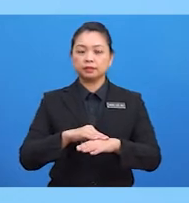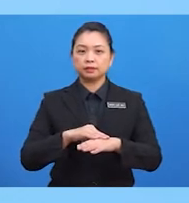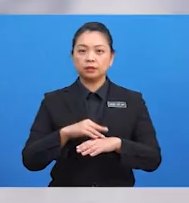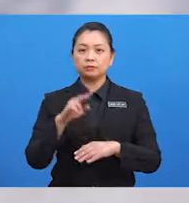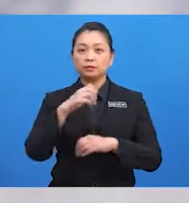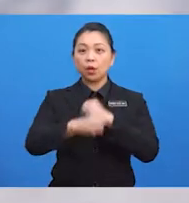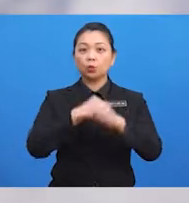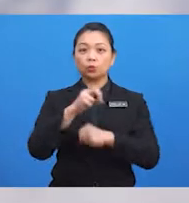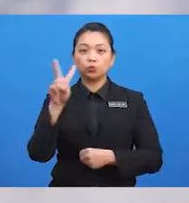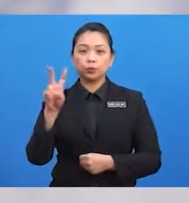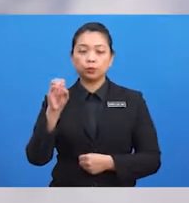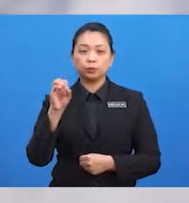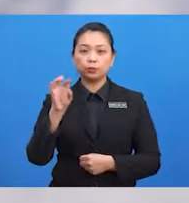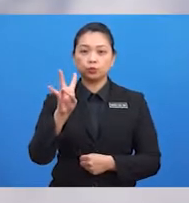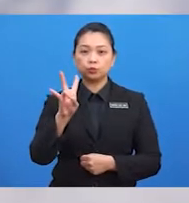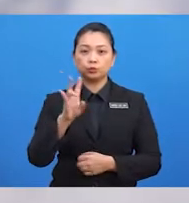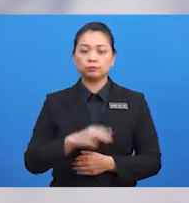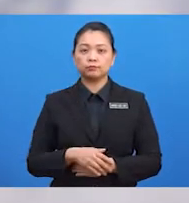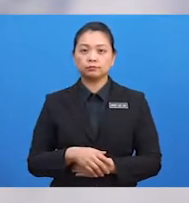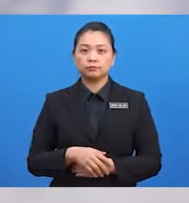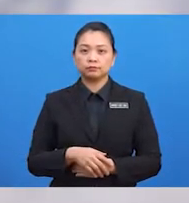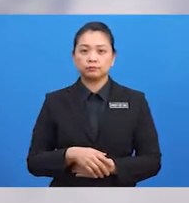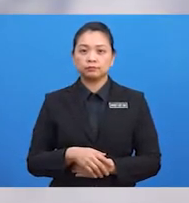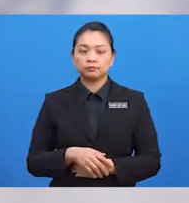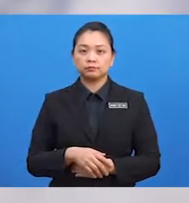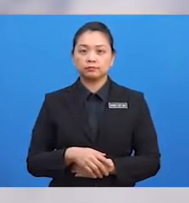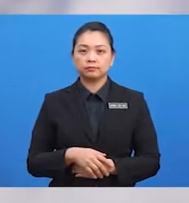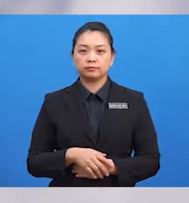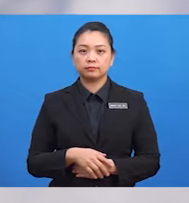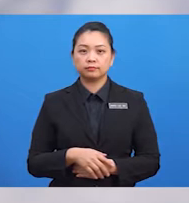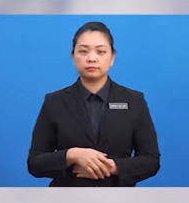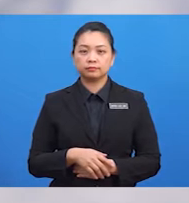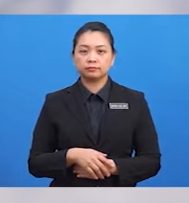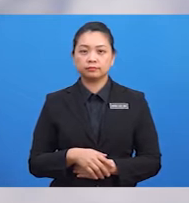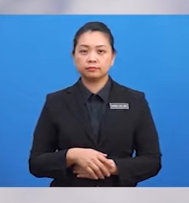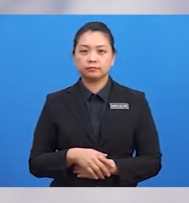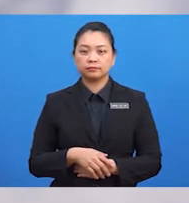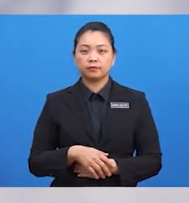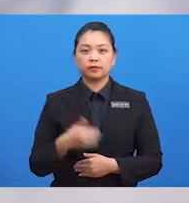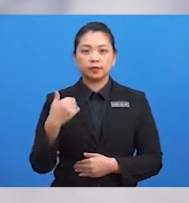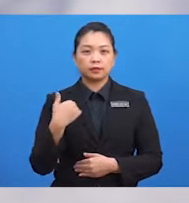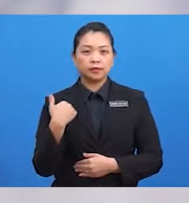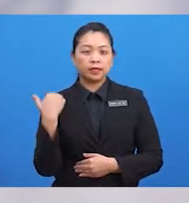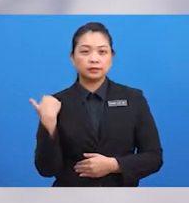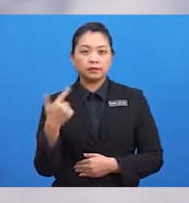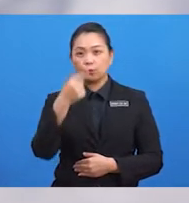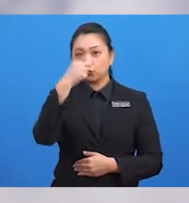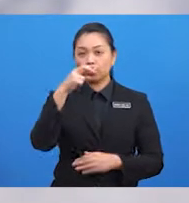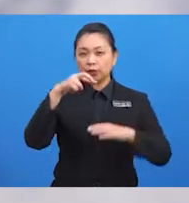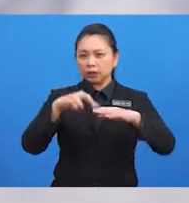2007. Objektif program Angkasawan Negara adalah meningkatkan imej